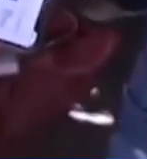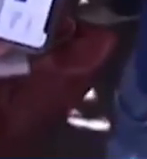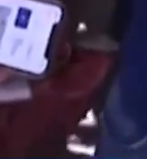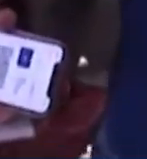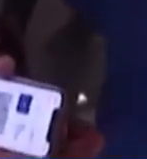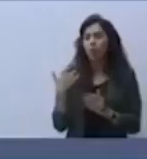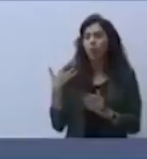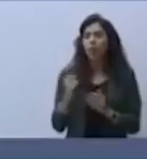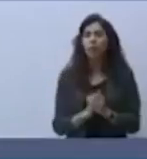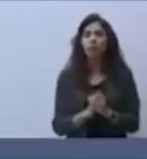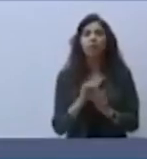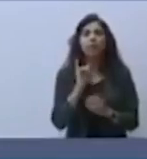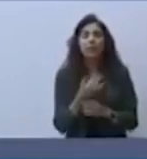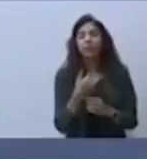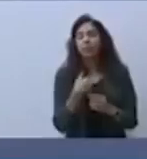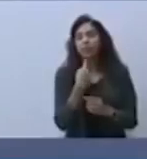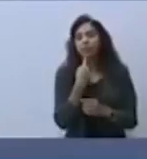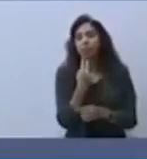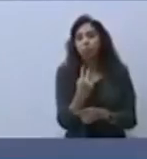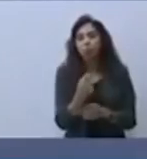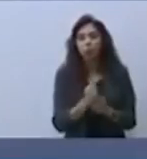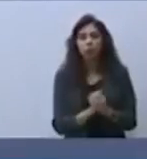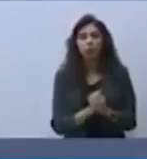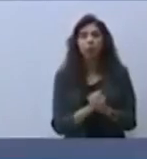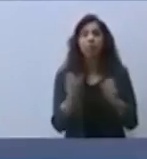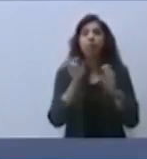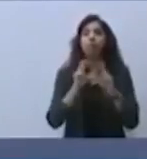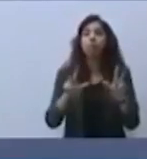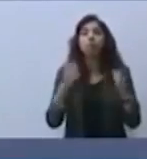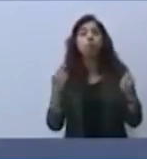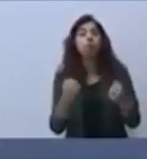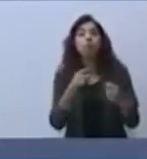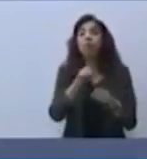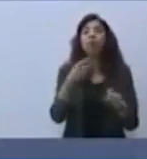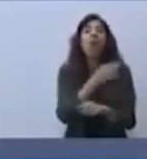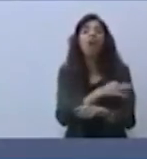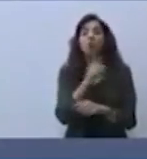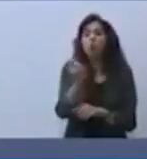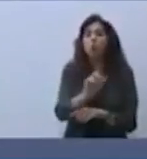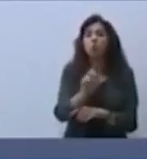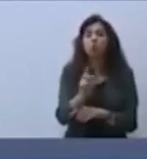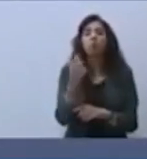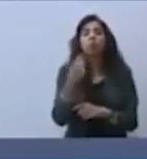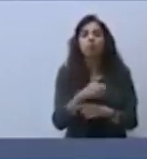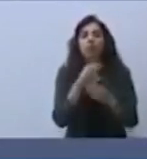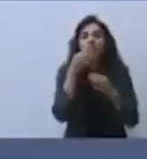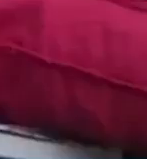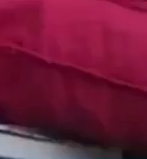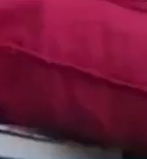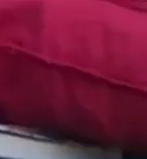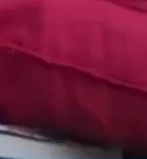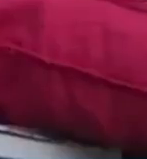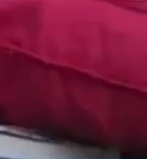casi l'obbligazione sanitaria. Viene però determinati casi che devono essere stabiliti, devono essere individuati. E in più c'è appunto, come dicevi giustamente